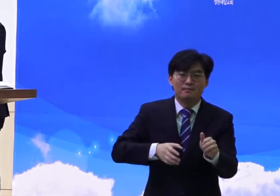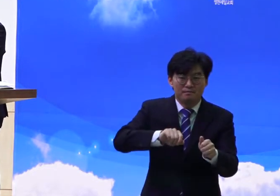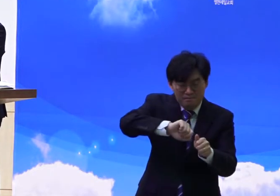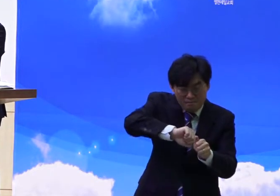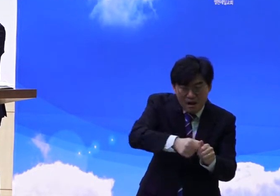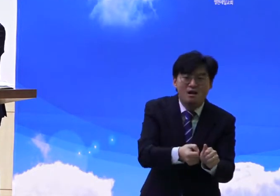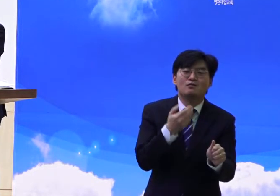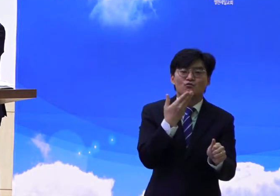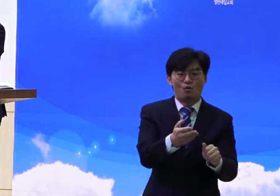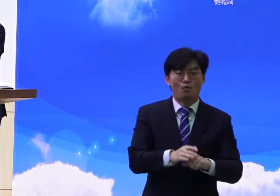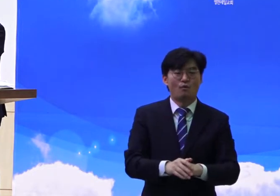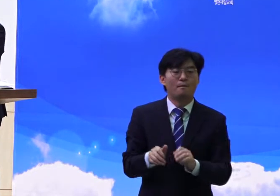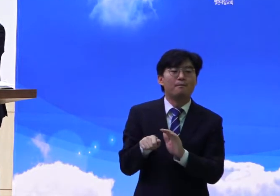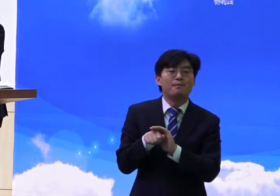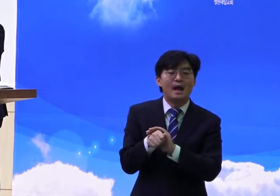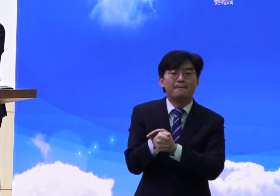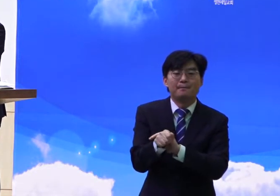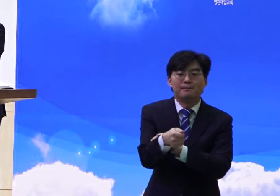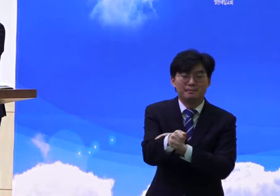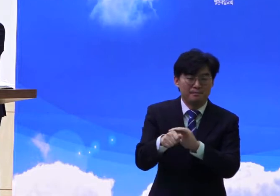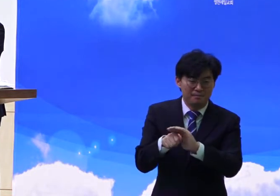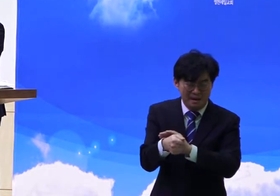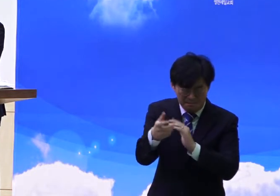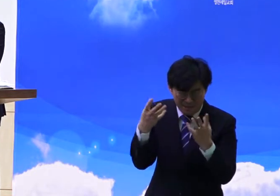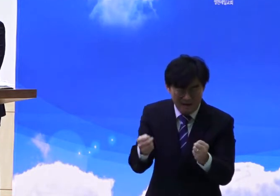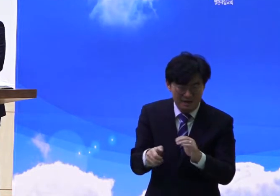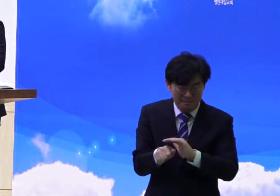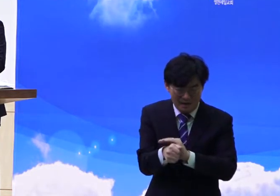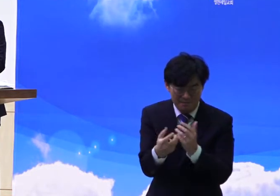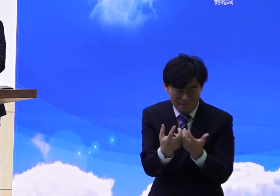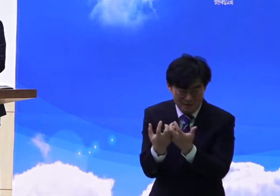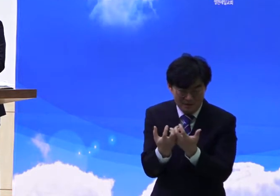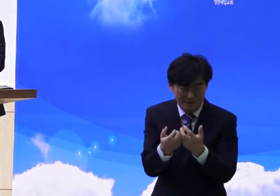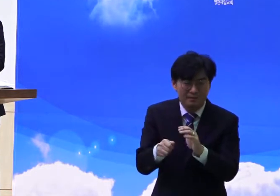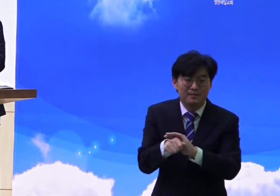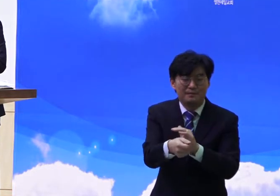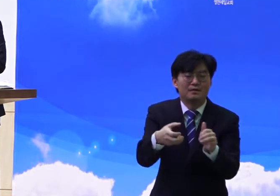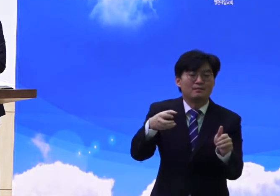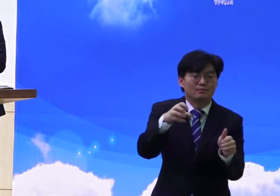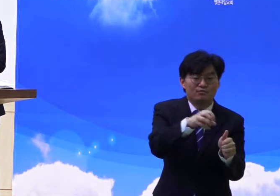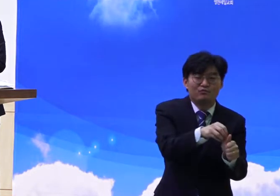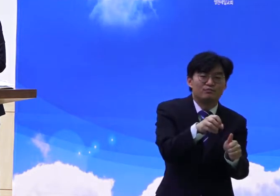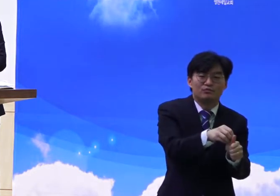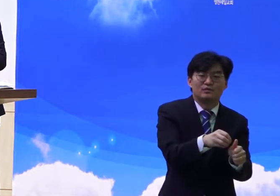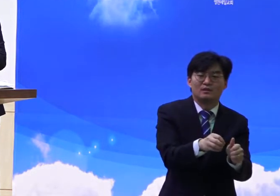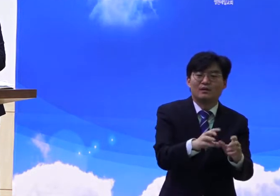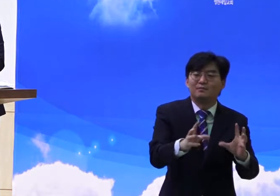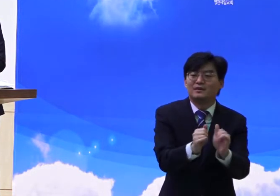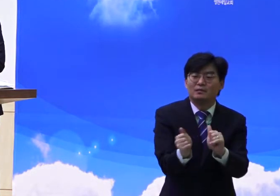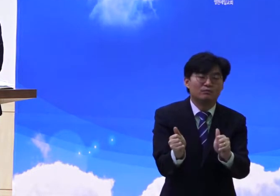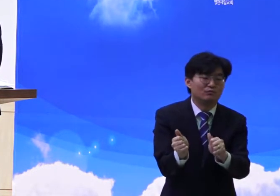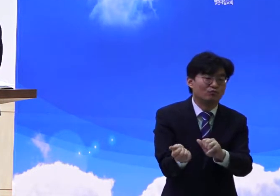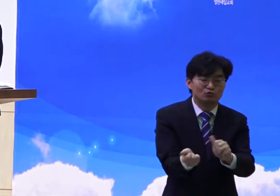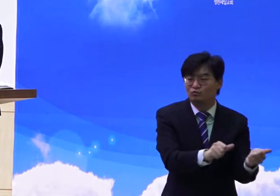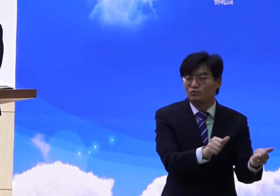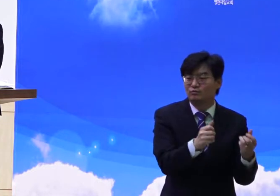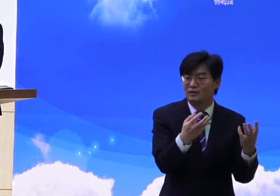있었습니다. 그런데 다행스럽게도 이 상황 속에서 백성들은 이것이 하나님의